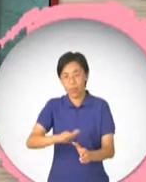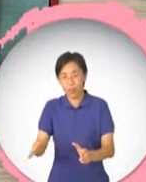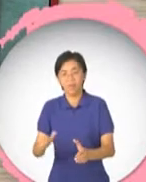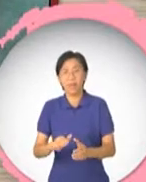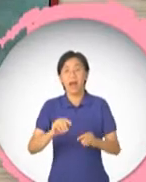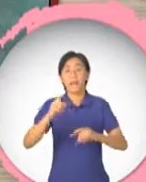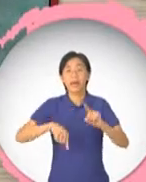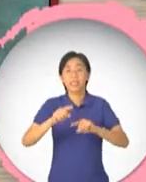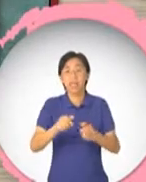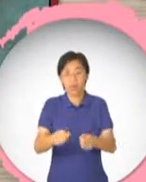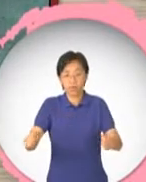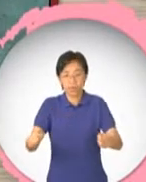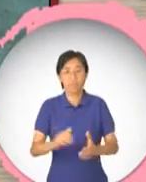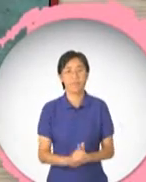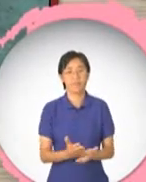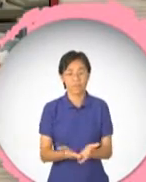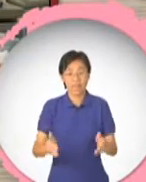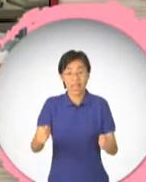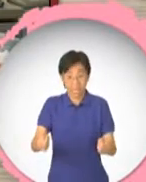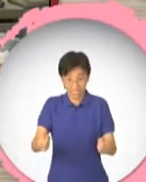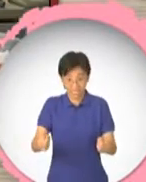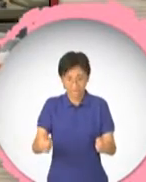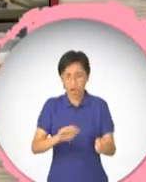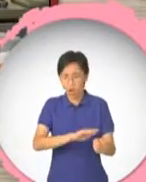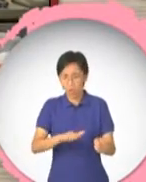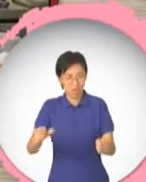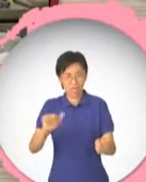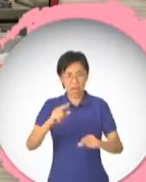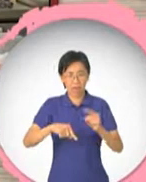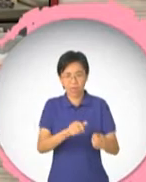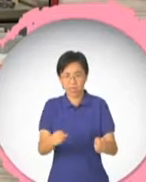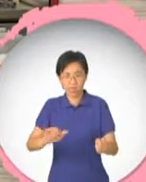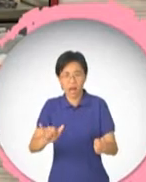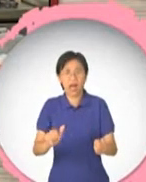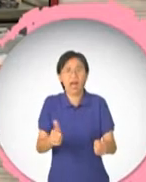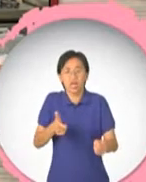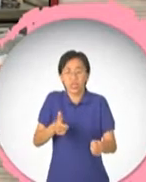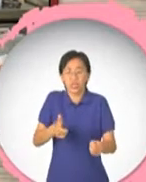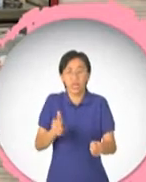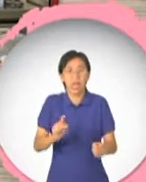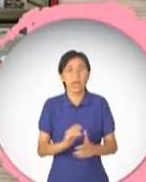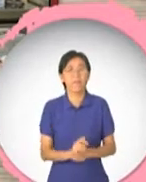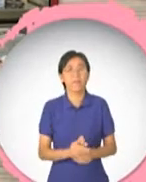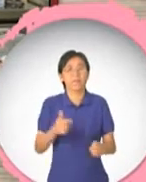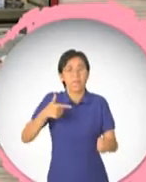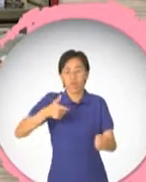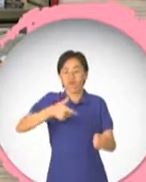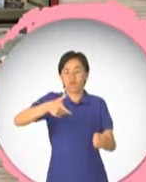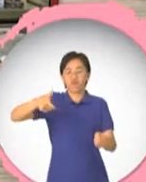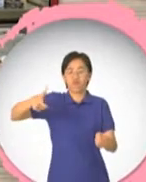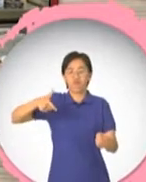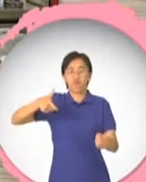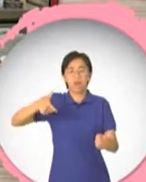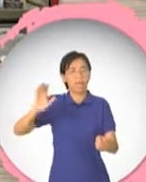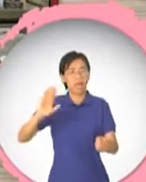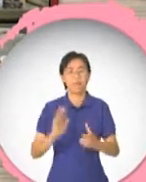ะสเปรย์ น ้ ำ นะคะเวลาเราสเปรย์น้ำอย่าไปฉีดกับก้อนโดโดยตรงให้แค่มีละอองน้ำไม่ได ้ นะ